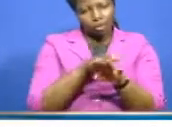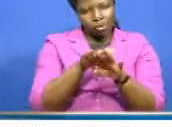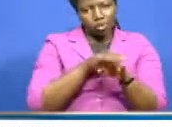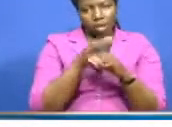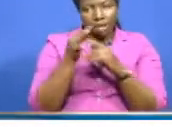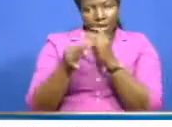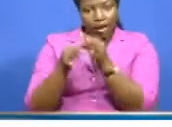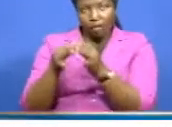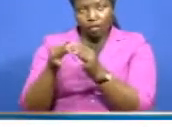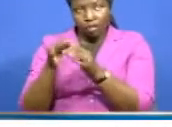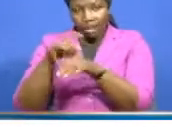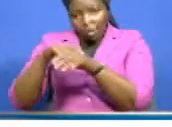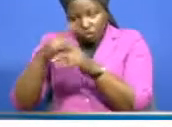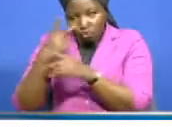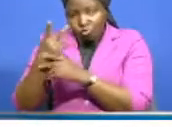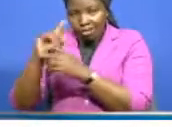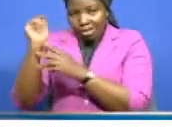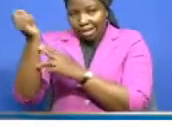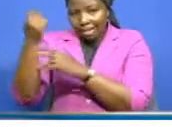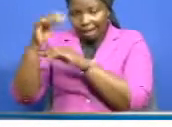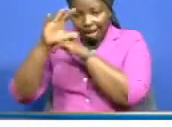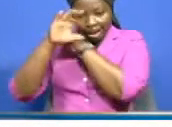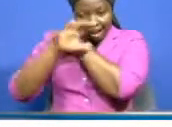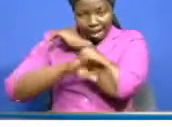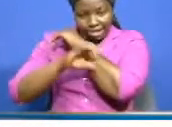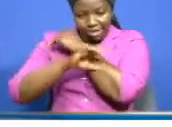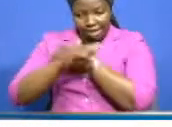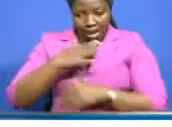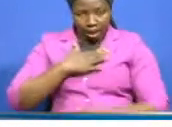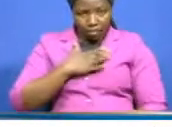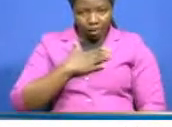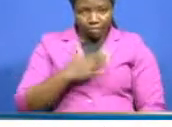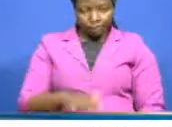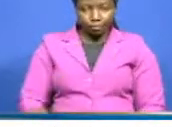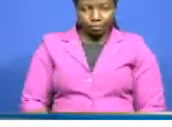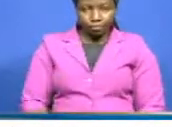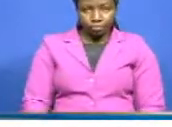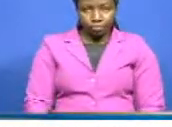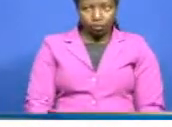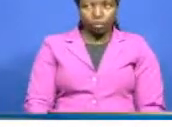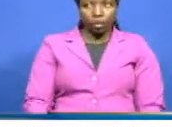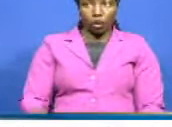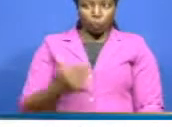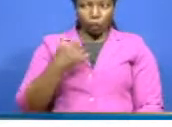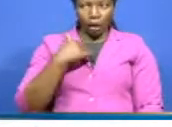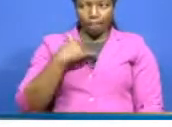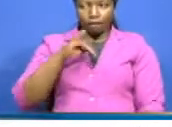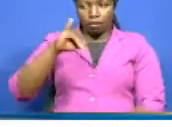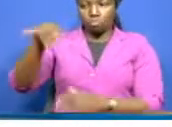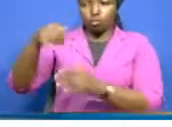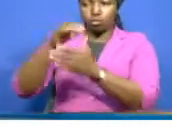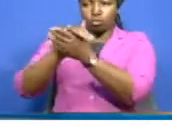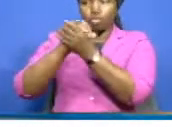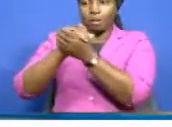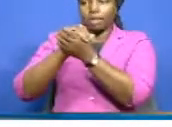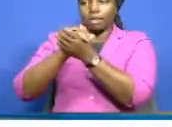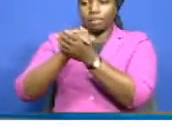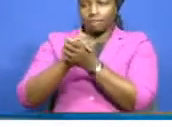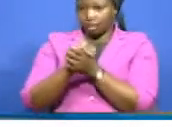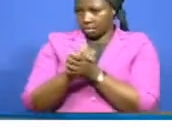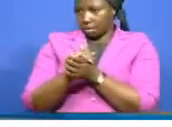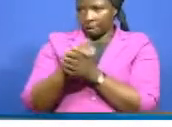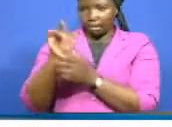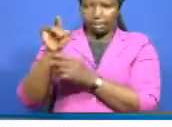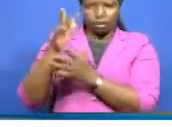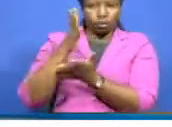bila kufichana kwenye nchi yetu ya Kenya, miungano, unaona kuna muungano wa Jubilee, hatuoni kama